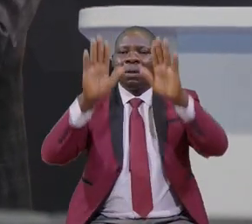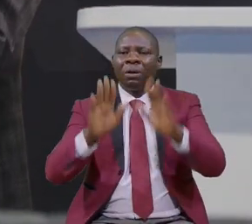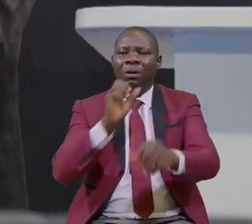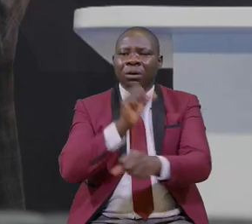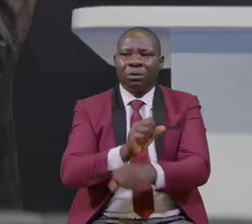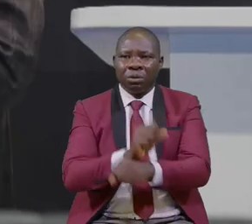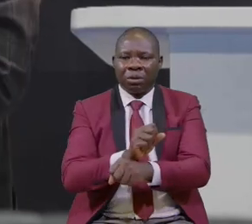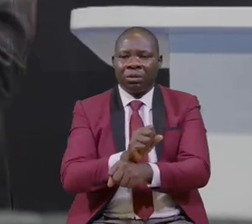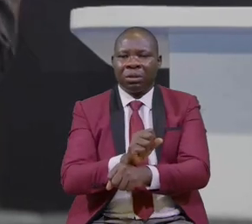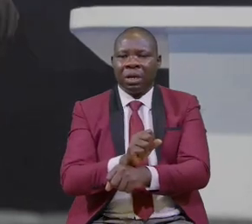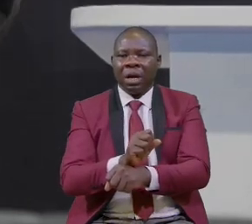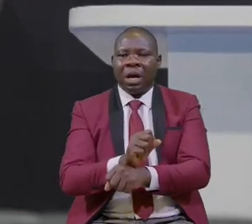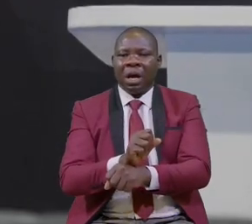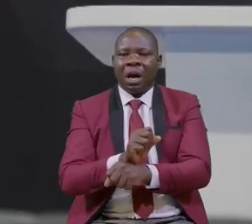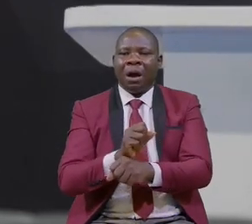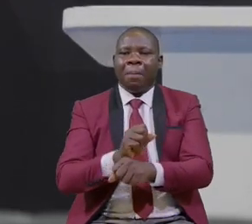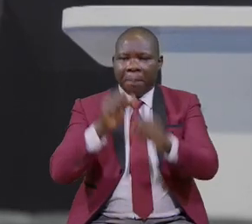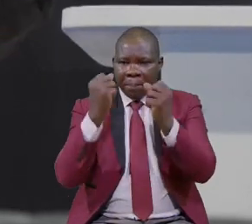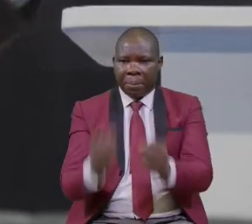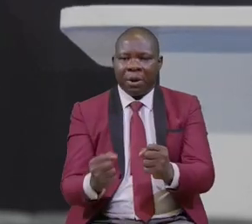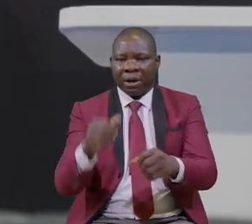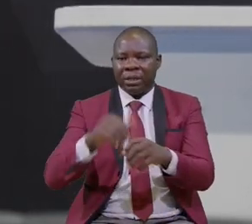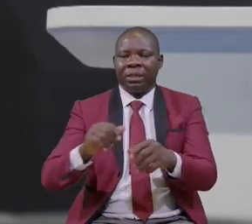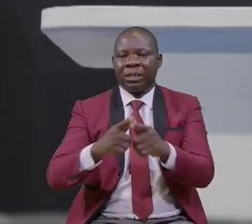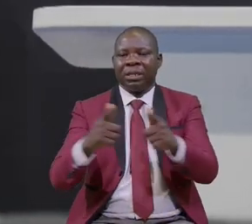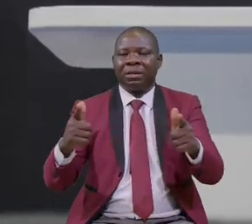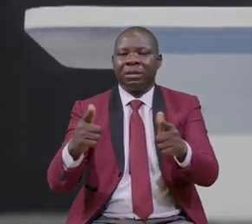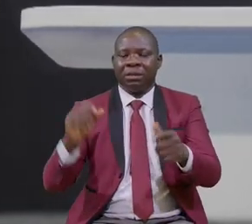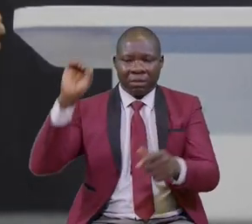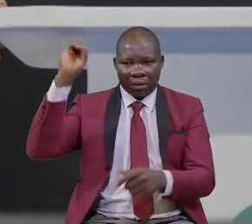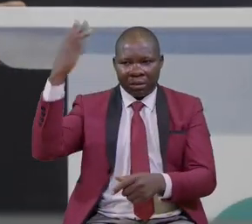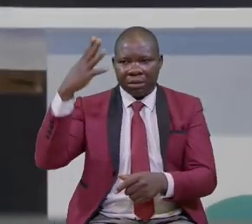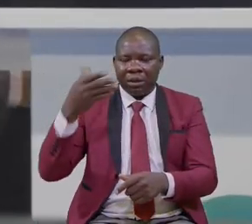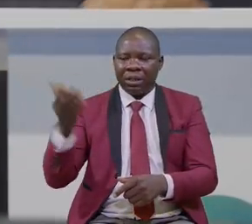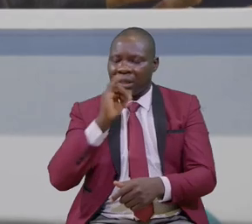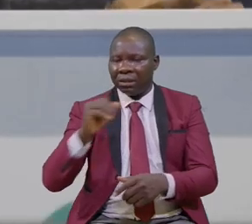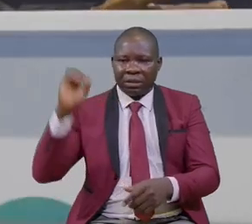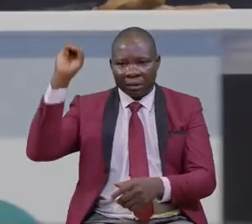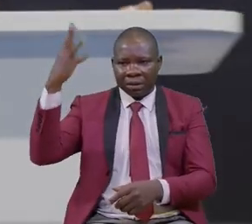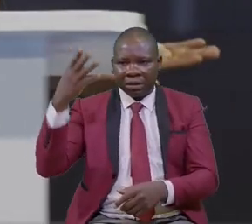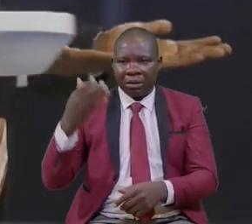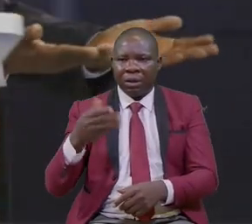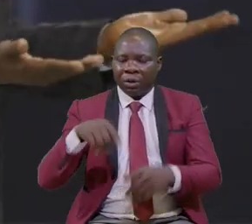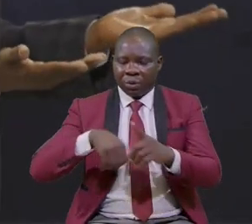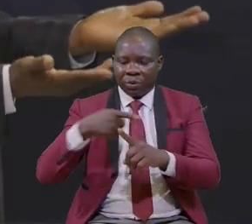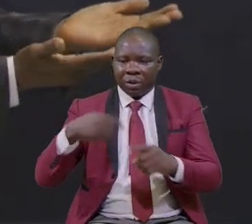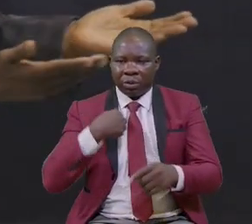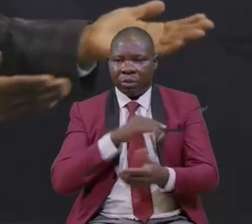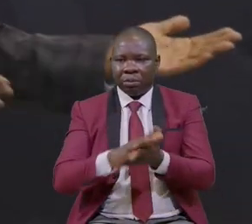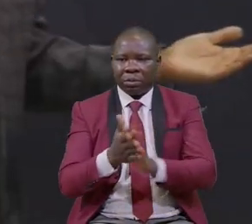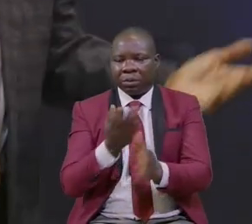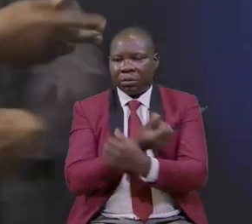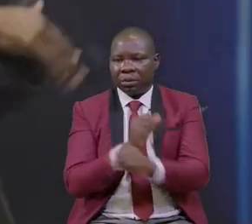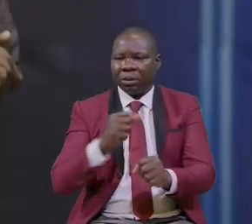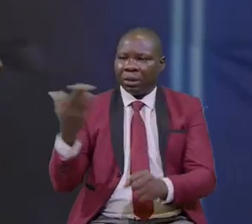miraculeuse dans la grande grâce. Il y a la grâce, il y a la grâce pour être sauvé, il y a la grâce pour le